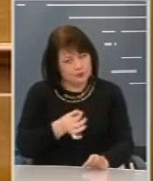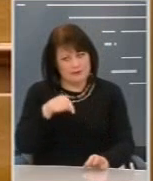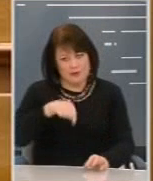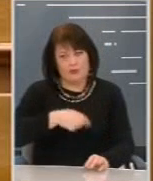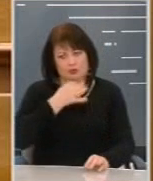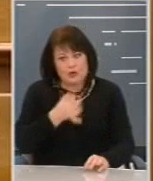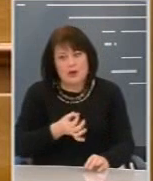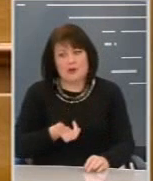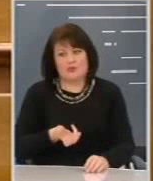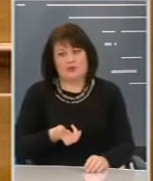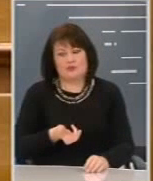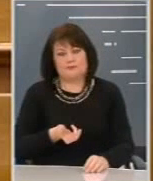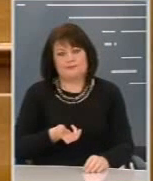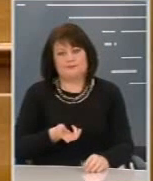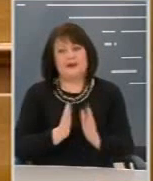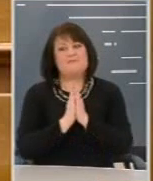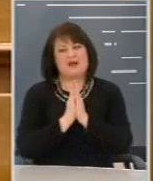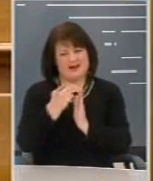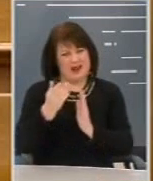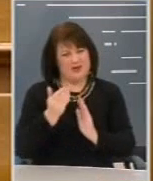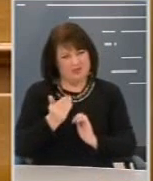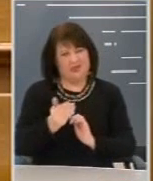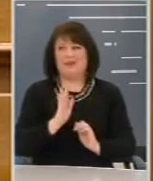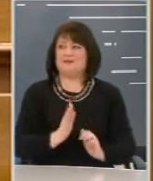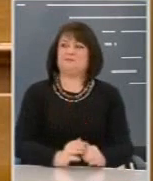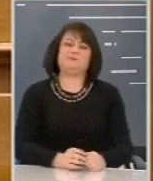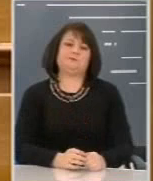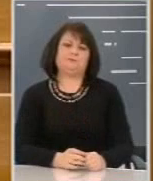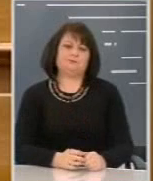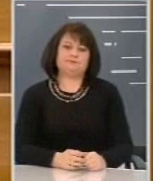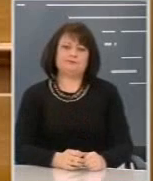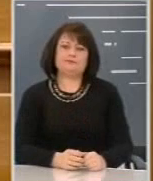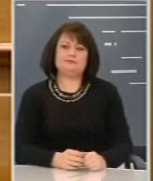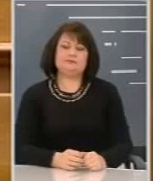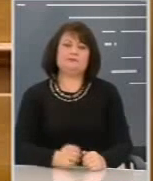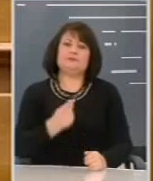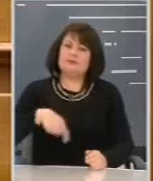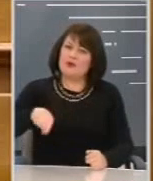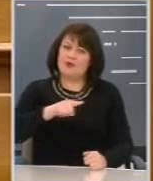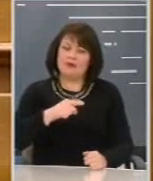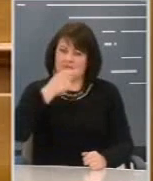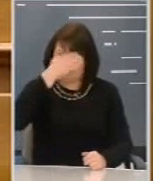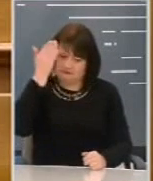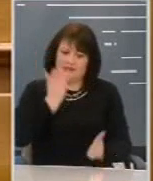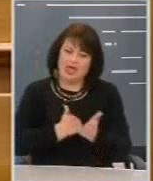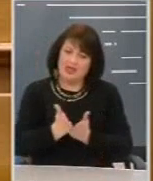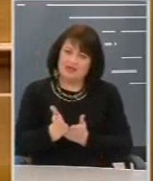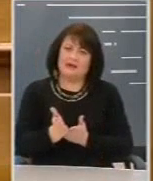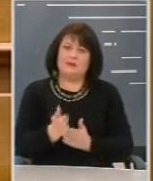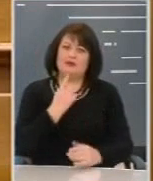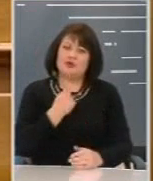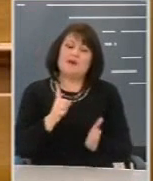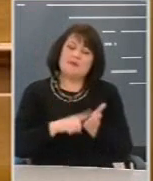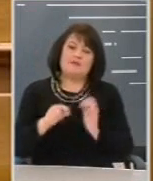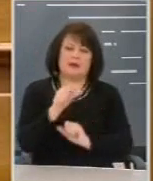βουλής. Μέσα στα πλαίσια της αξιοπρέπειας, της εντιμότητας που διακρίνει και εμένα και όλους τους συναδέλφους, έκανα την παρατήρηση για την